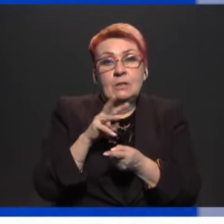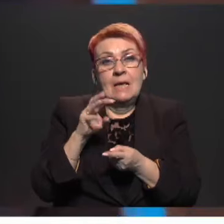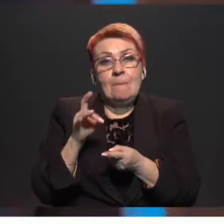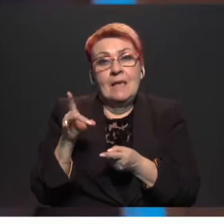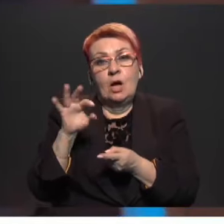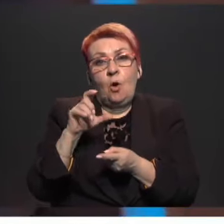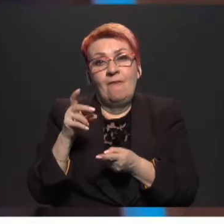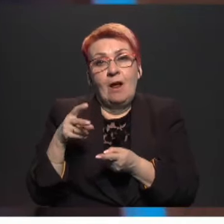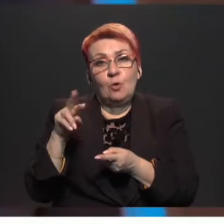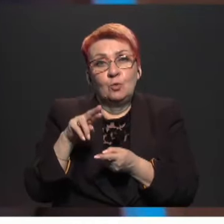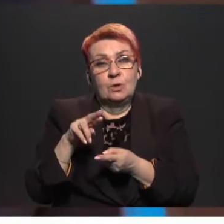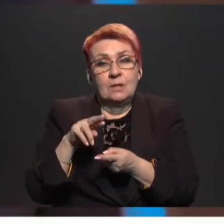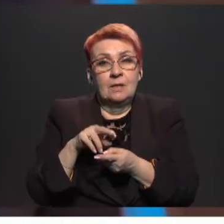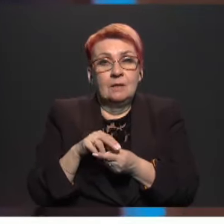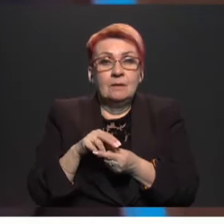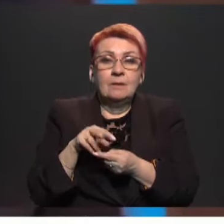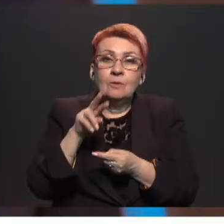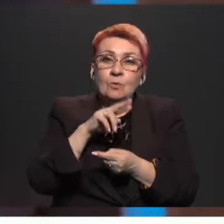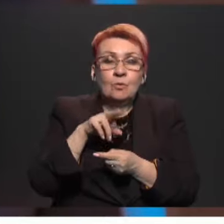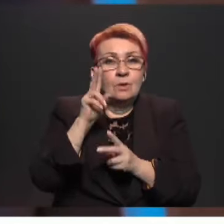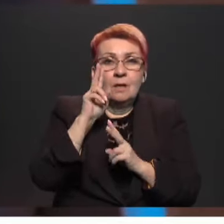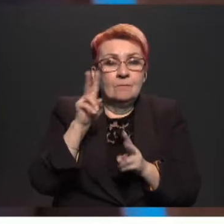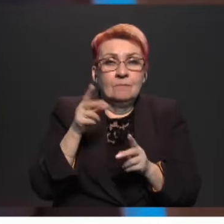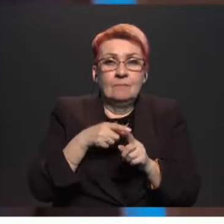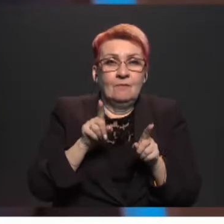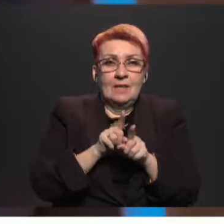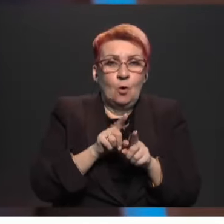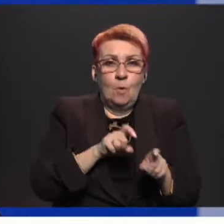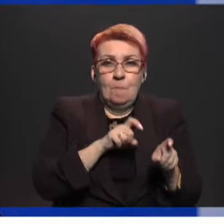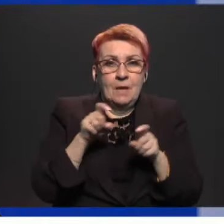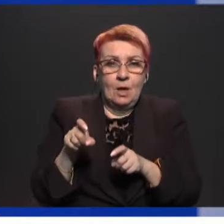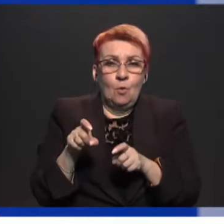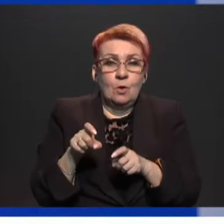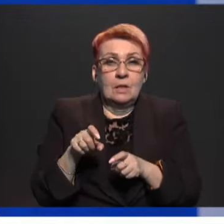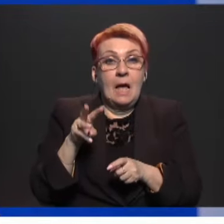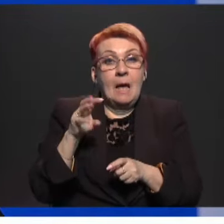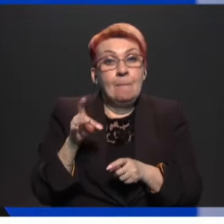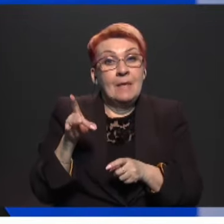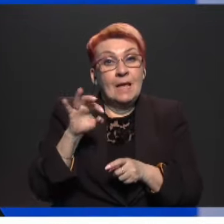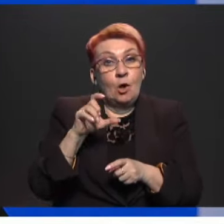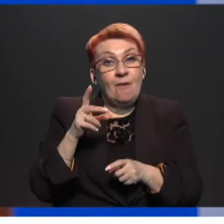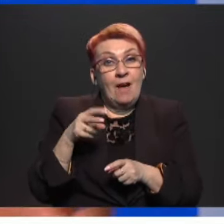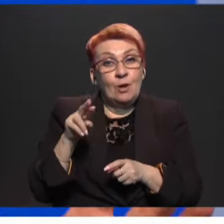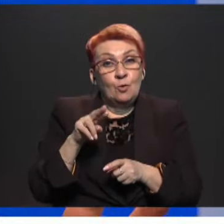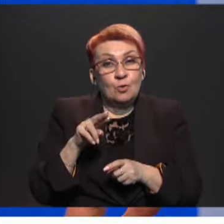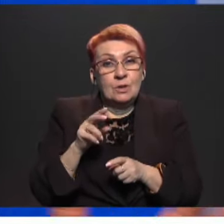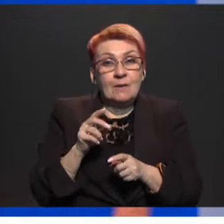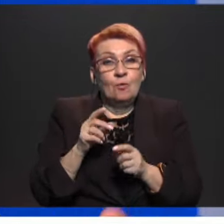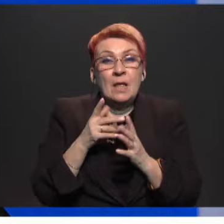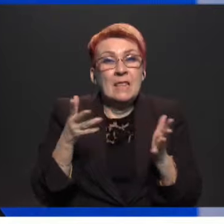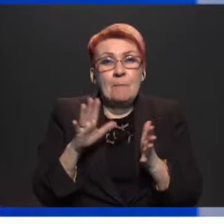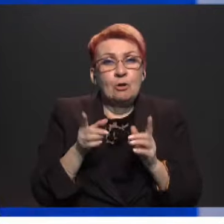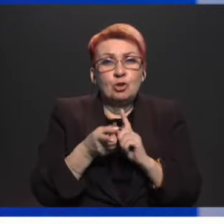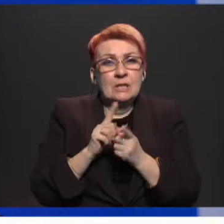я не слышал, чтобы был достигнут этот межвидовой переход. А насчет микроэволюции, вот этих небольших изменений,